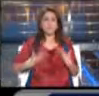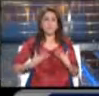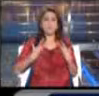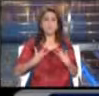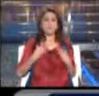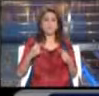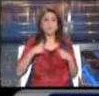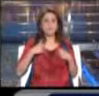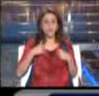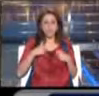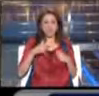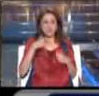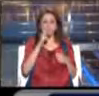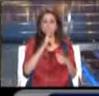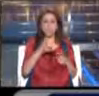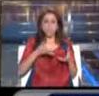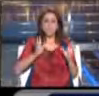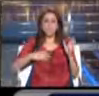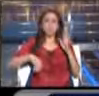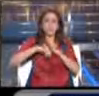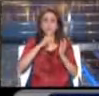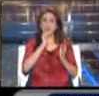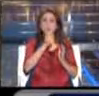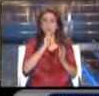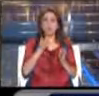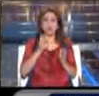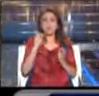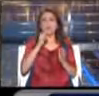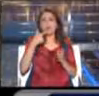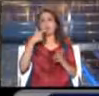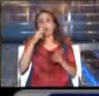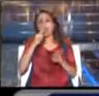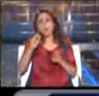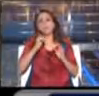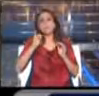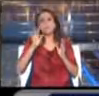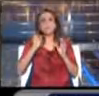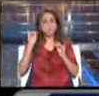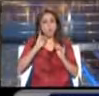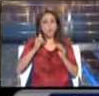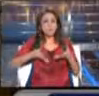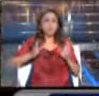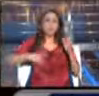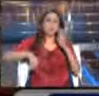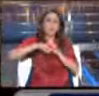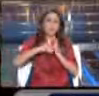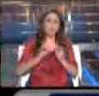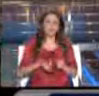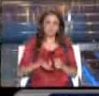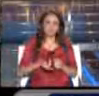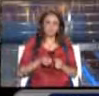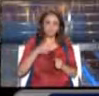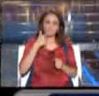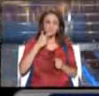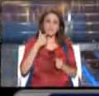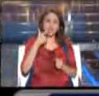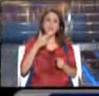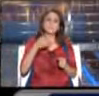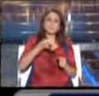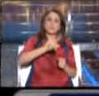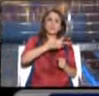الرياضي كله موجه للكوره. انا بصراحه مش شايفاه بيركز غير كره القدم بس، يعني مش كل الالعاب الفرديه بيركز عليها،